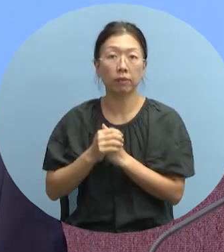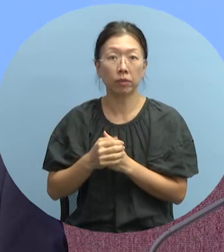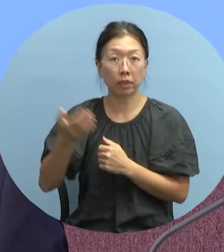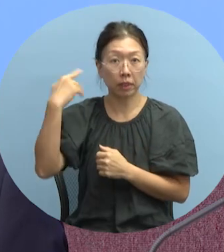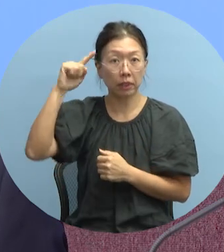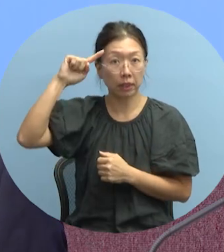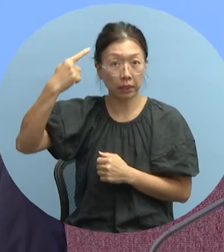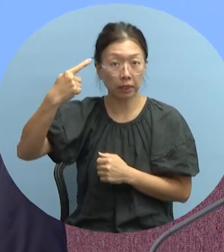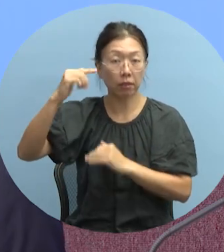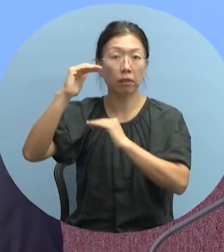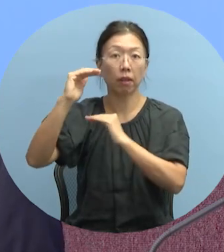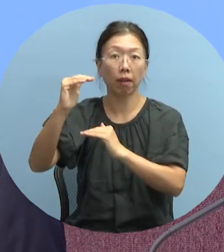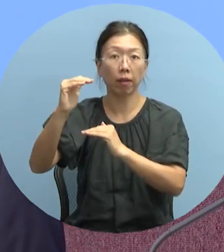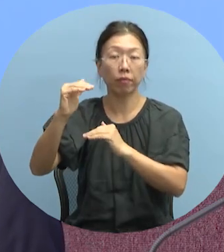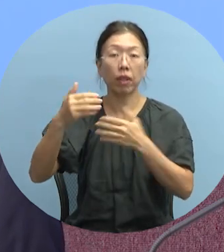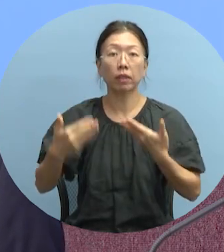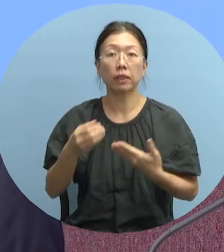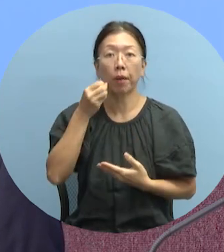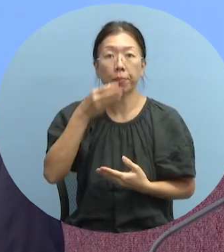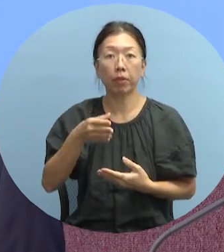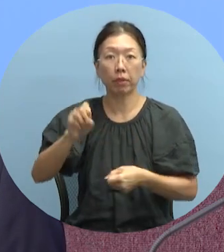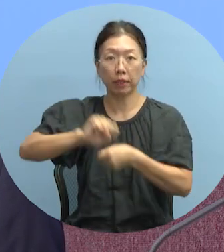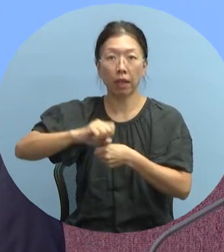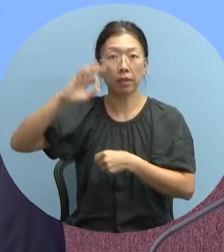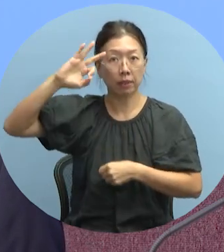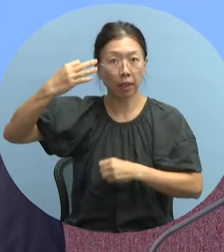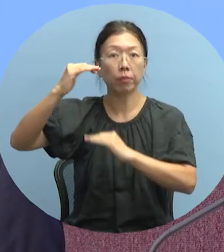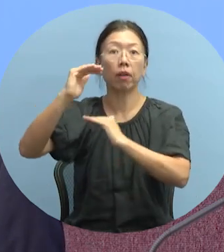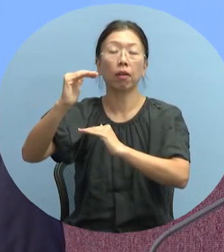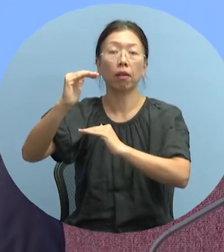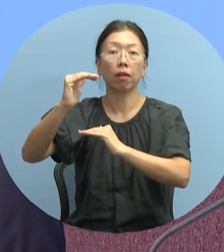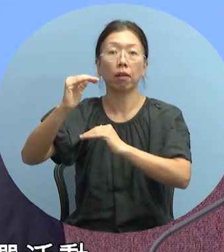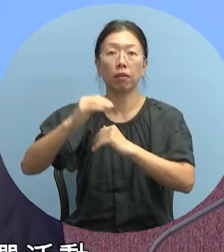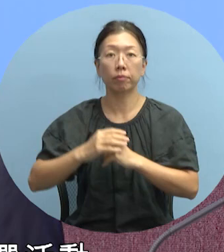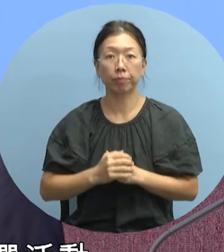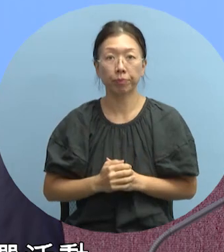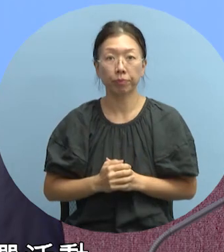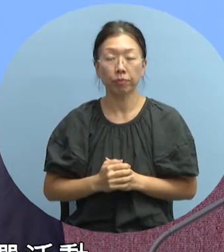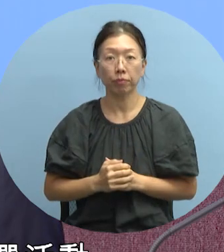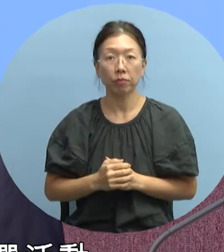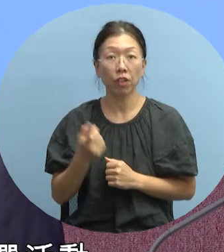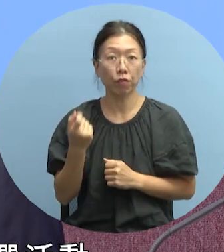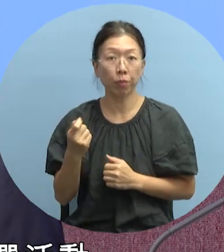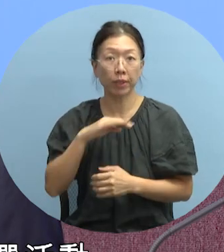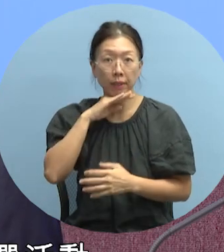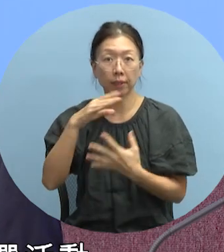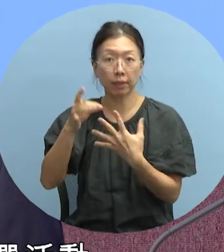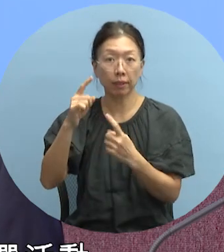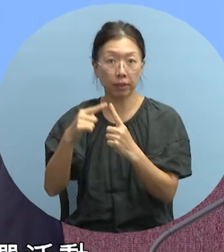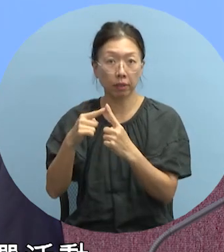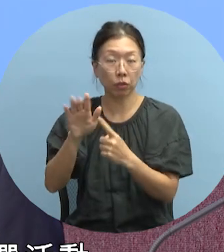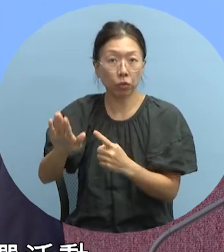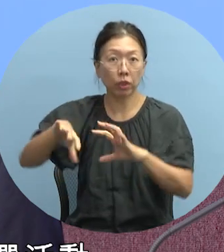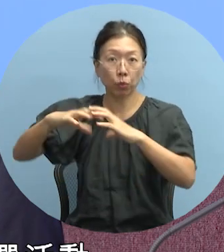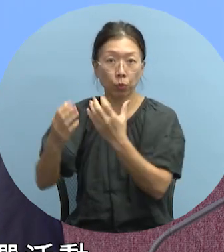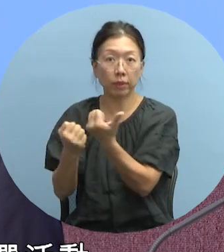的工作天內裡面是放寬至到3個工作天裡面，以便候選人和他們的團隊